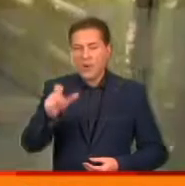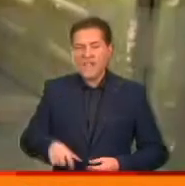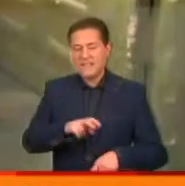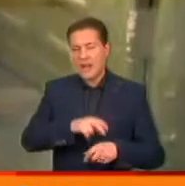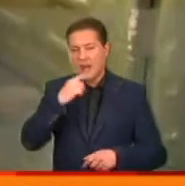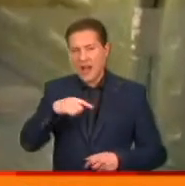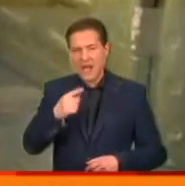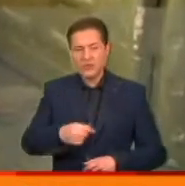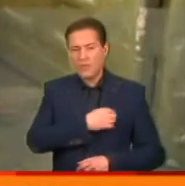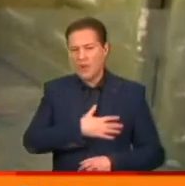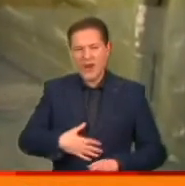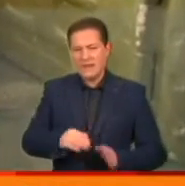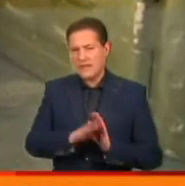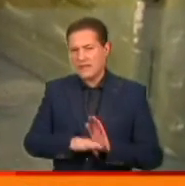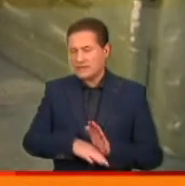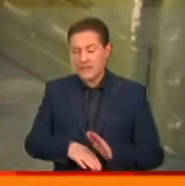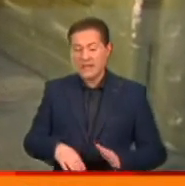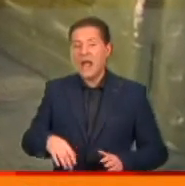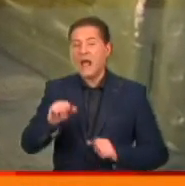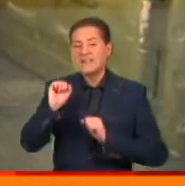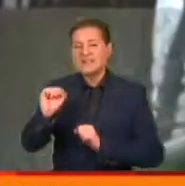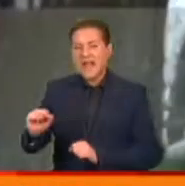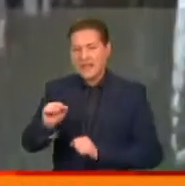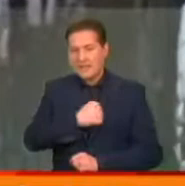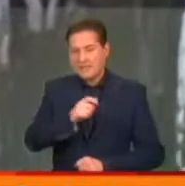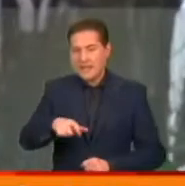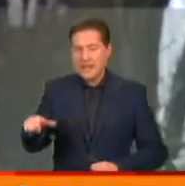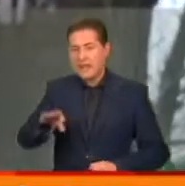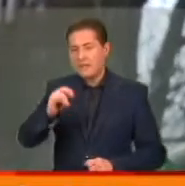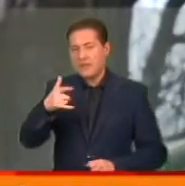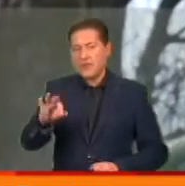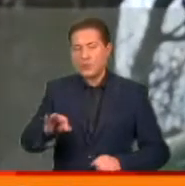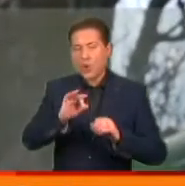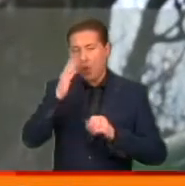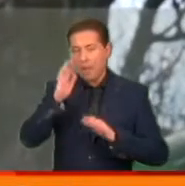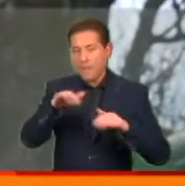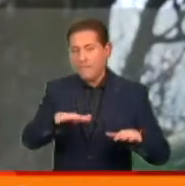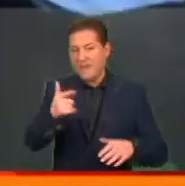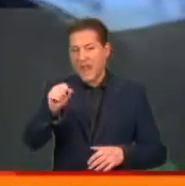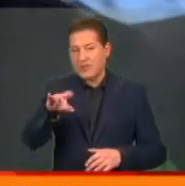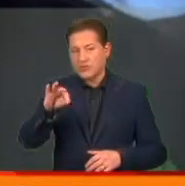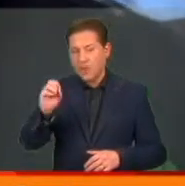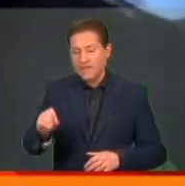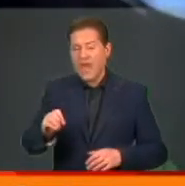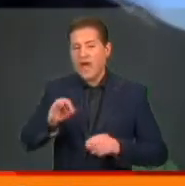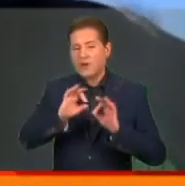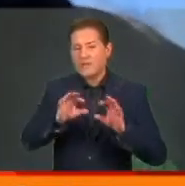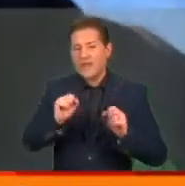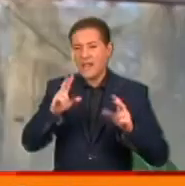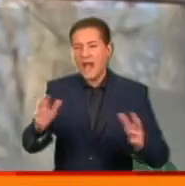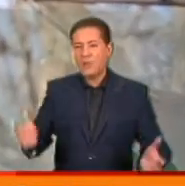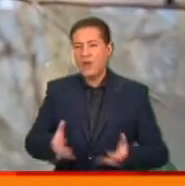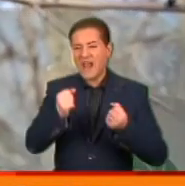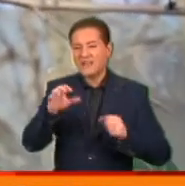кажуть, поранення не складне. А ось захисники Лебединського, що на Приазов'ї, розказали журналістам, як порятований колись ними